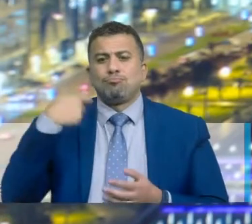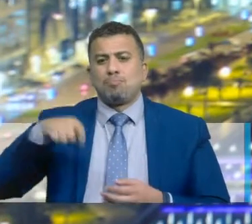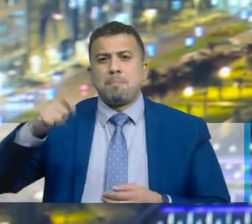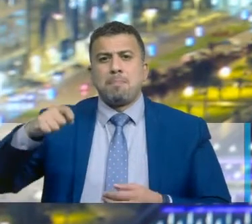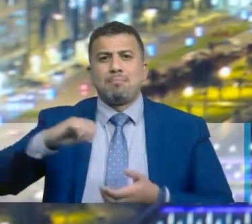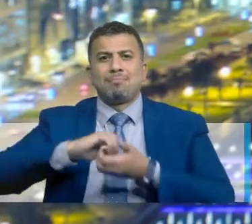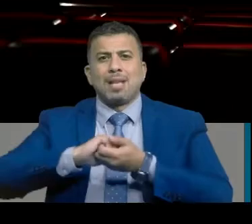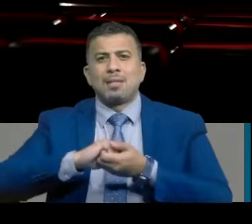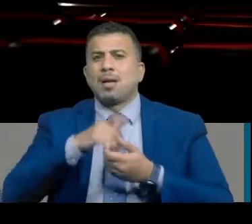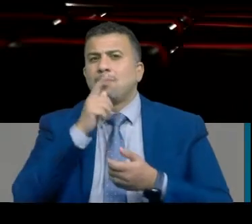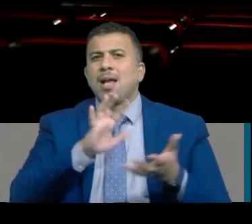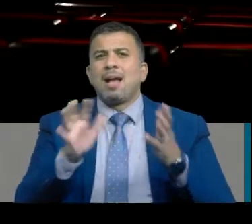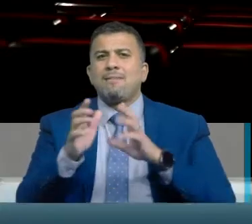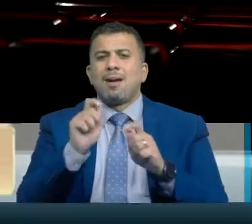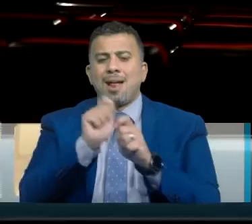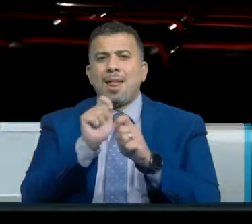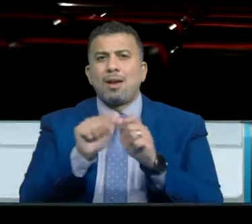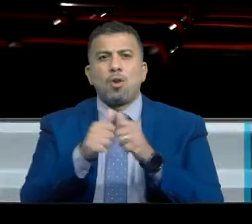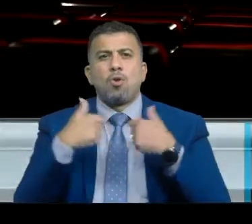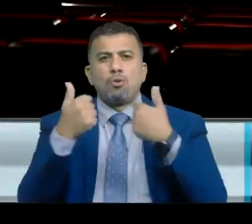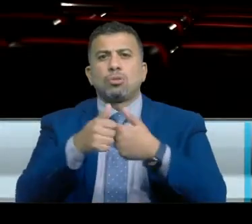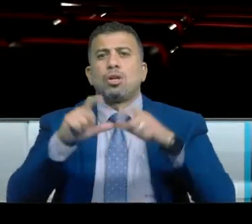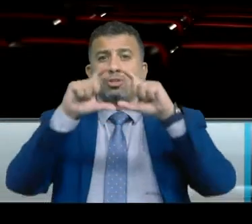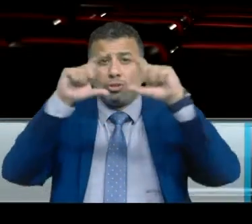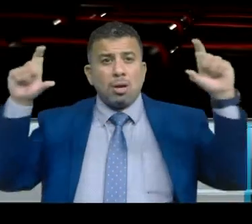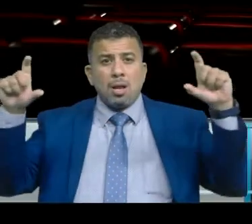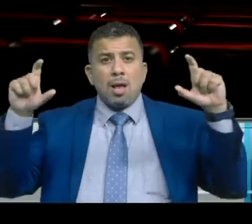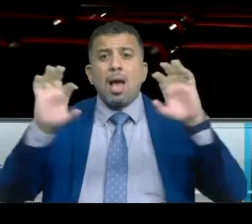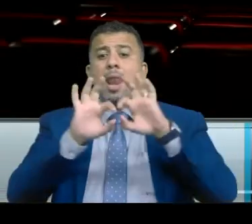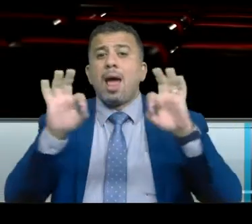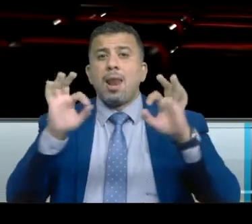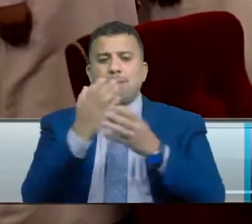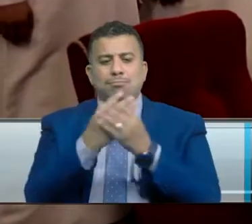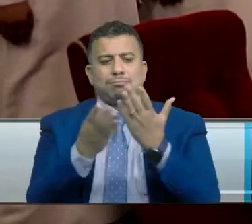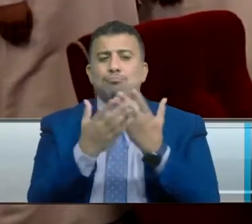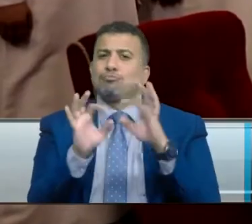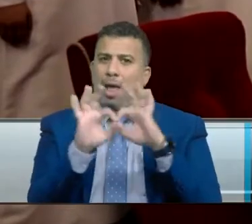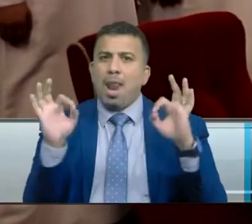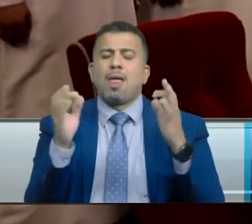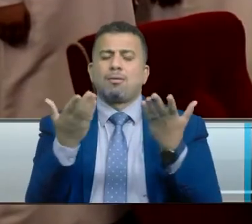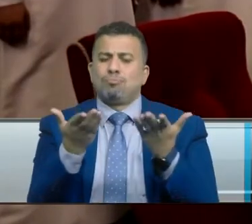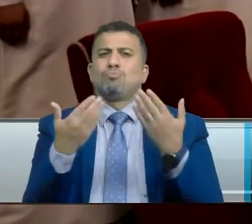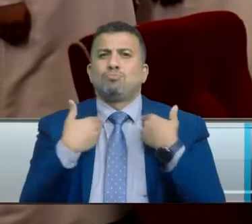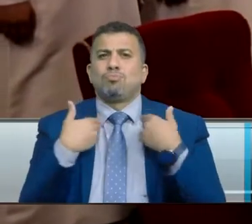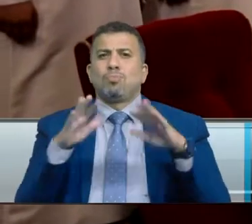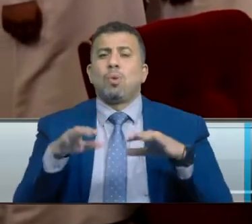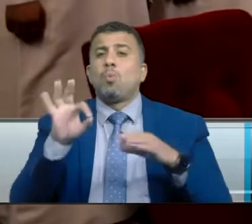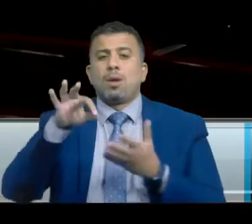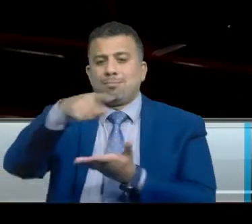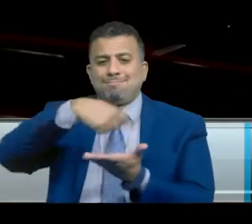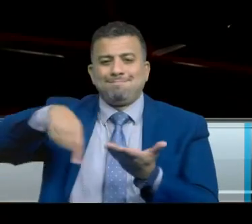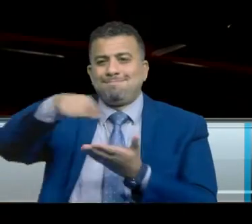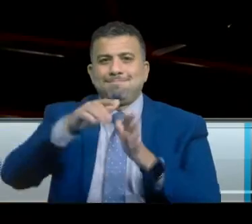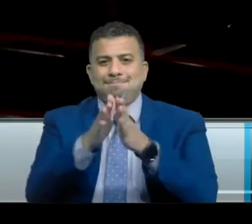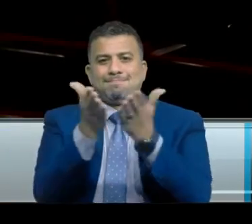ملتقى اليات العلاج الاسريه وذلك تحت شعار الحل بايدينا وذلك في قصر ثقافه بشرقه